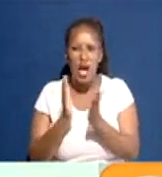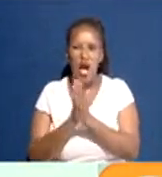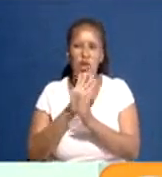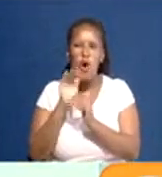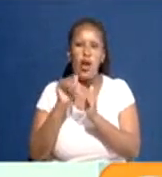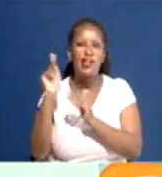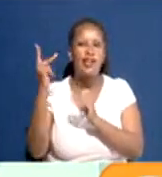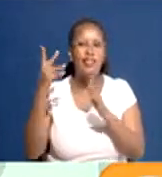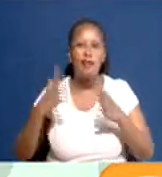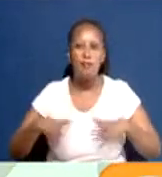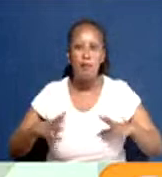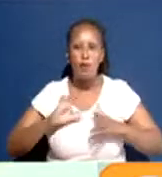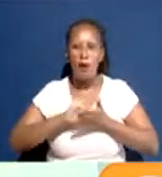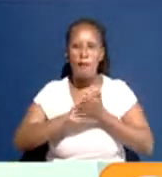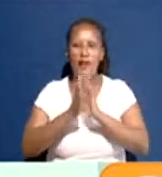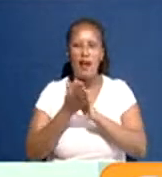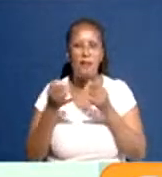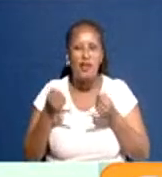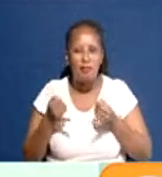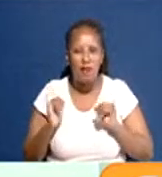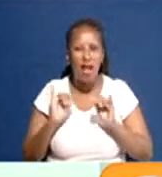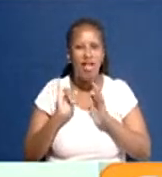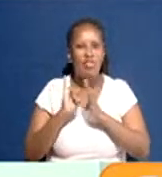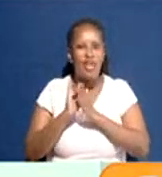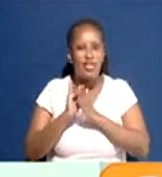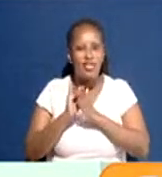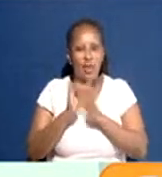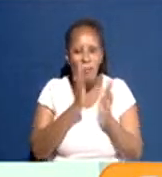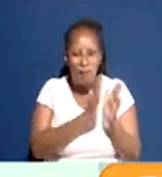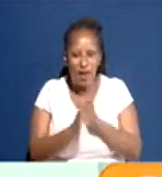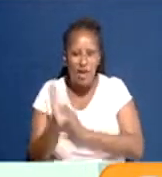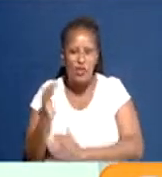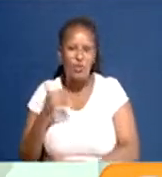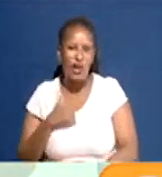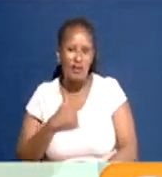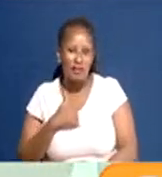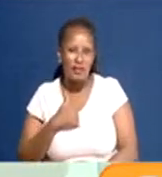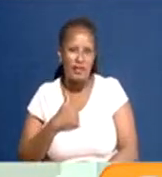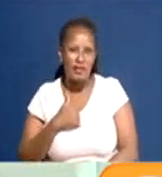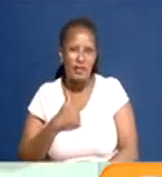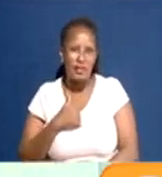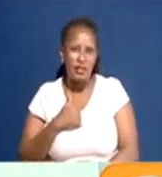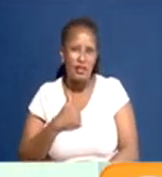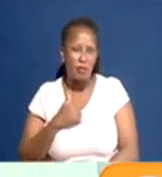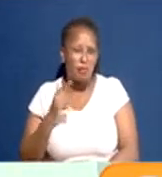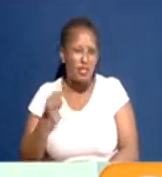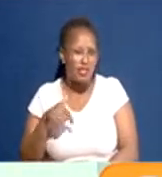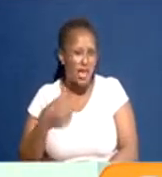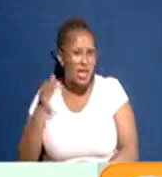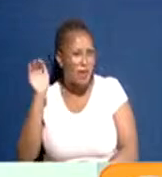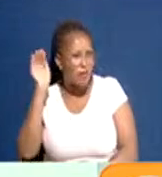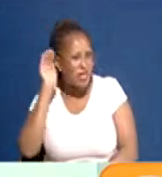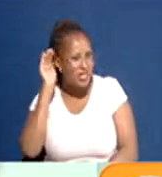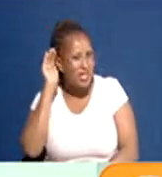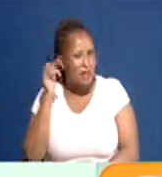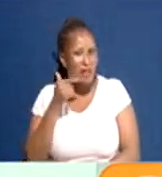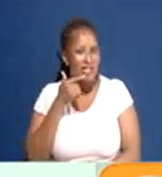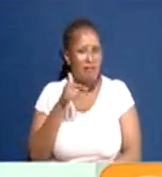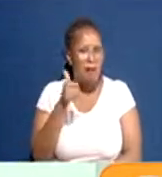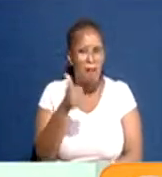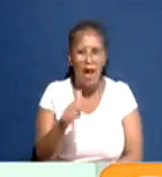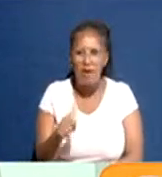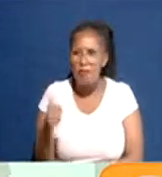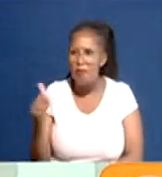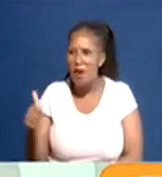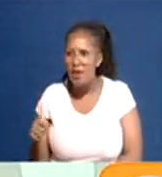aweze kujisimamia. That is the direction we are going. Mimi nimesikia mumesema bado.